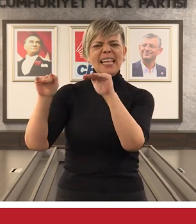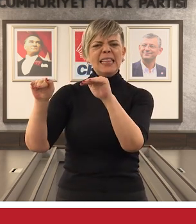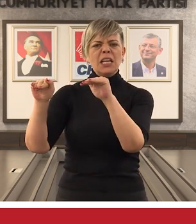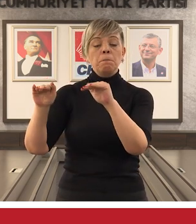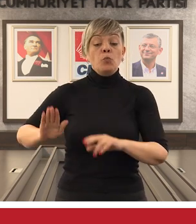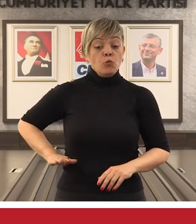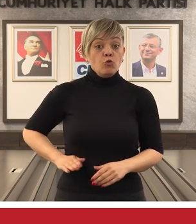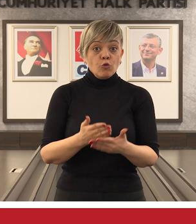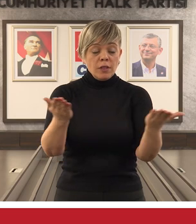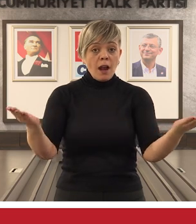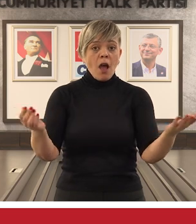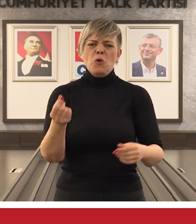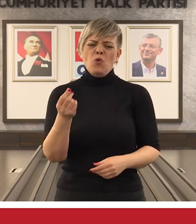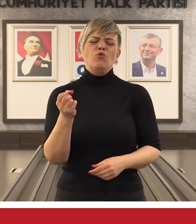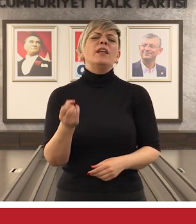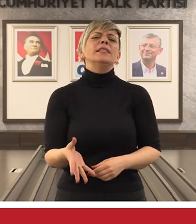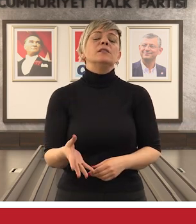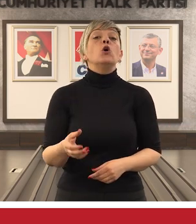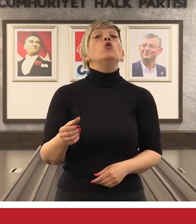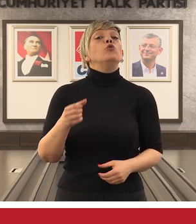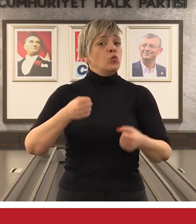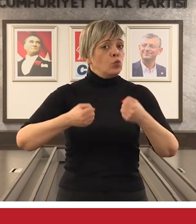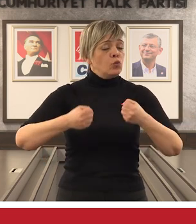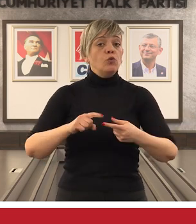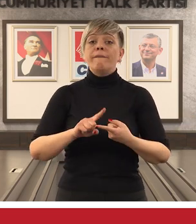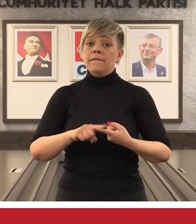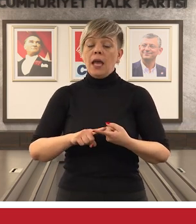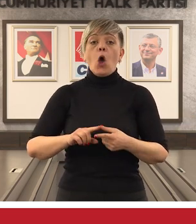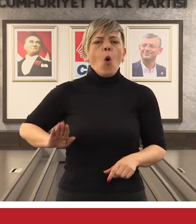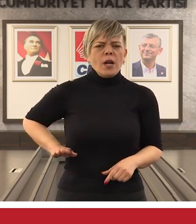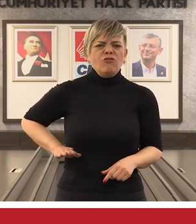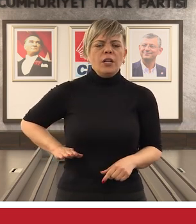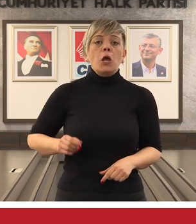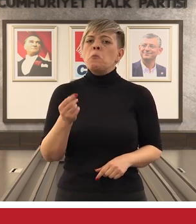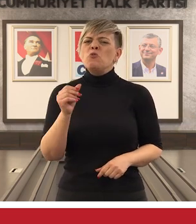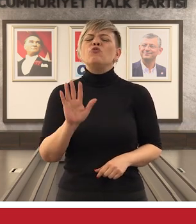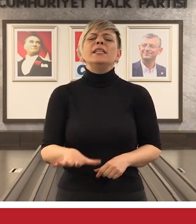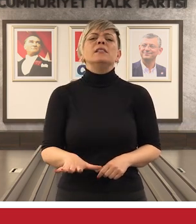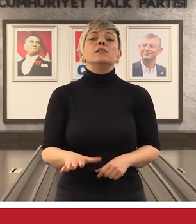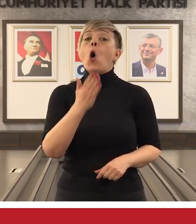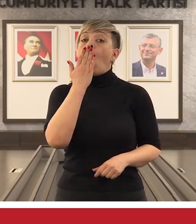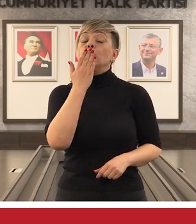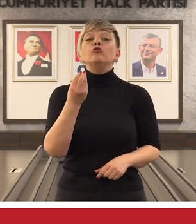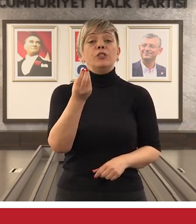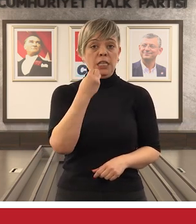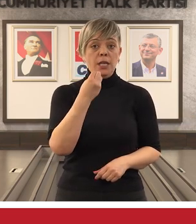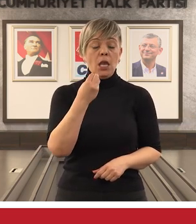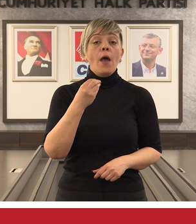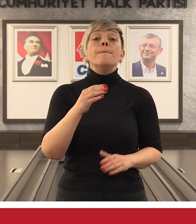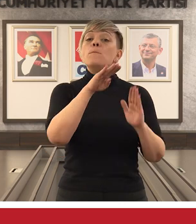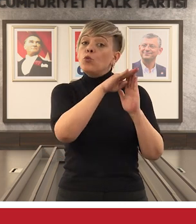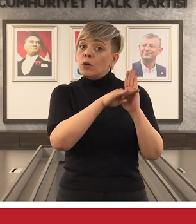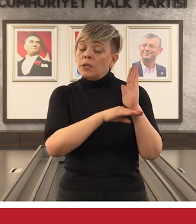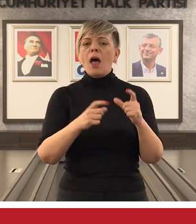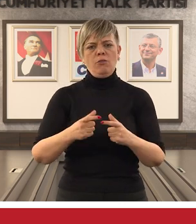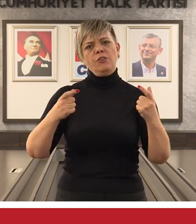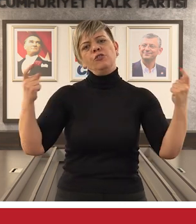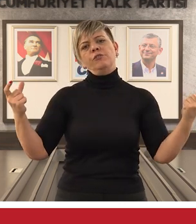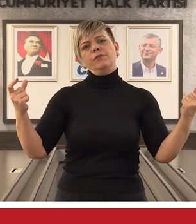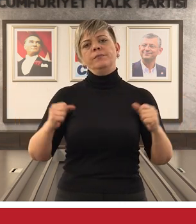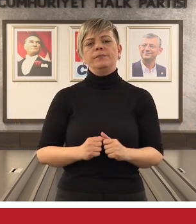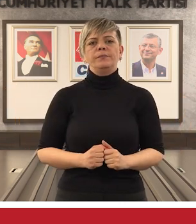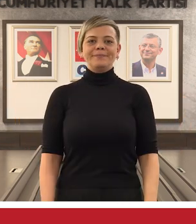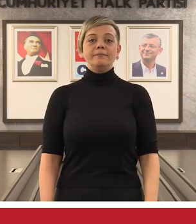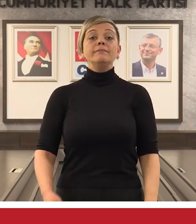destekleri, çocuklara ücretsiz süt ve öğrencilere ücretsiz okul yemeği programlarımızı arttıracağız.